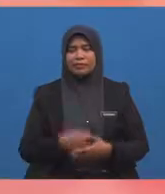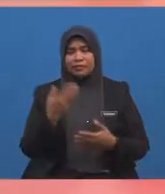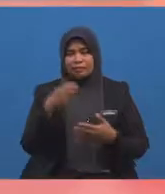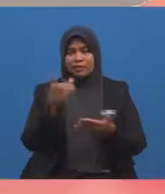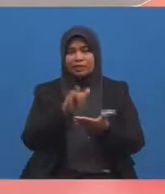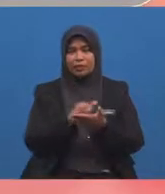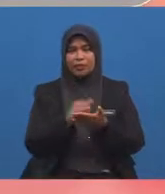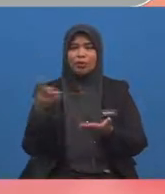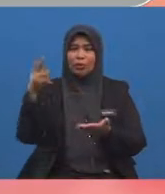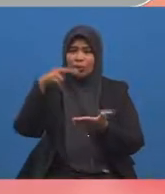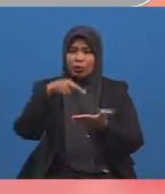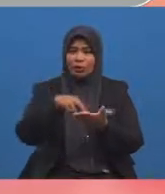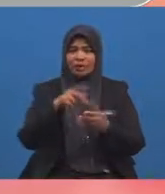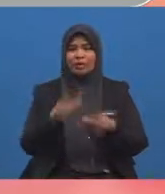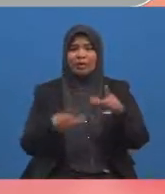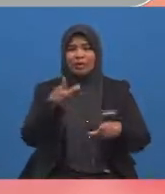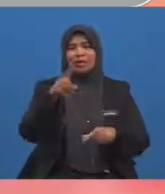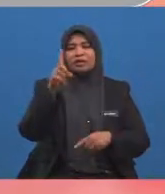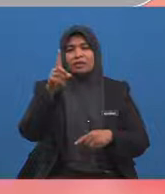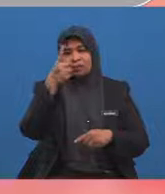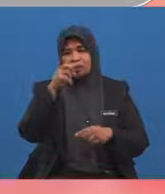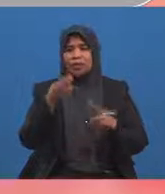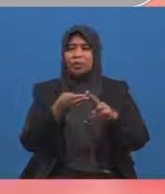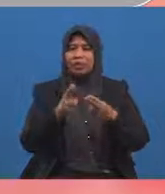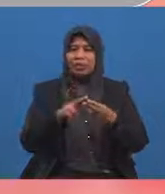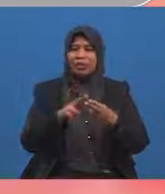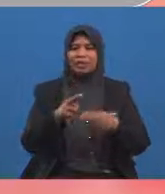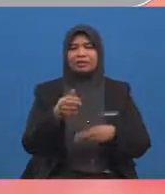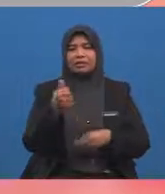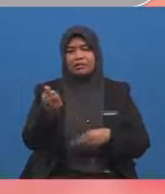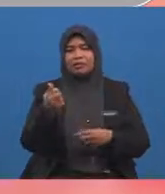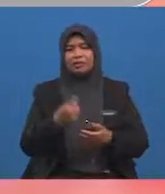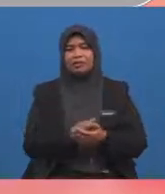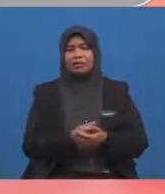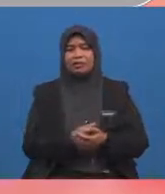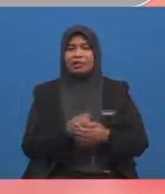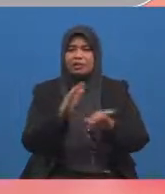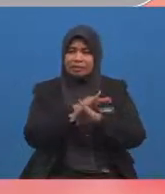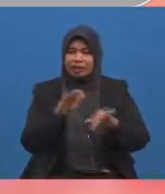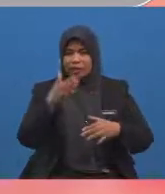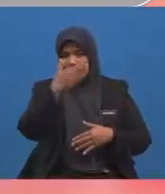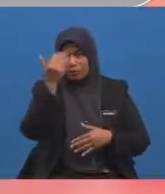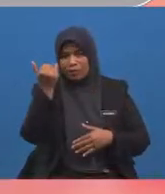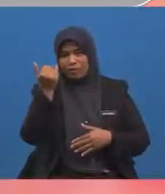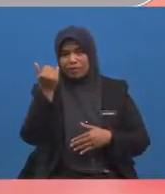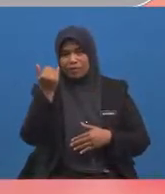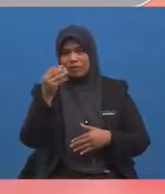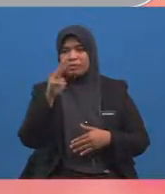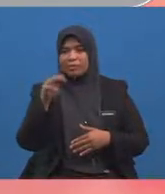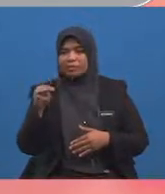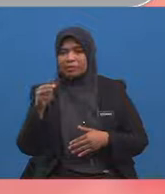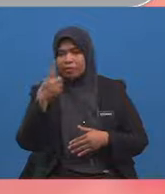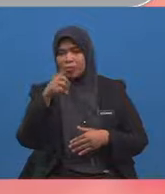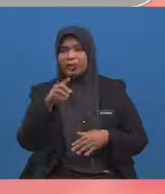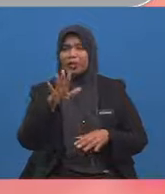Kemudian, ulangi langkah satu untuk rakan-rakan kamu. Jangan lupa ya, murid-murid